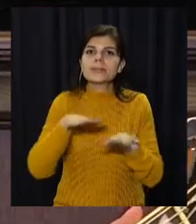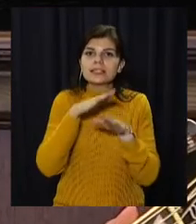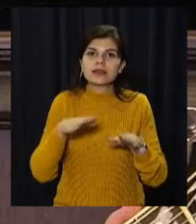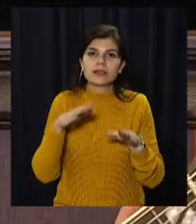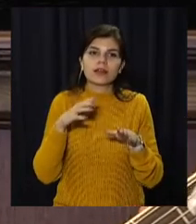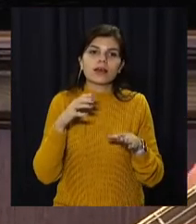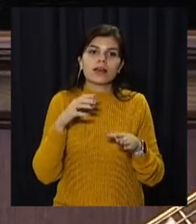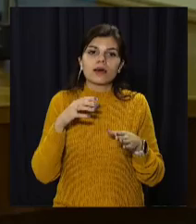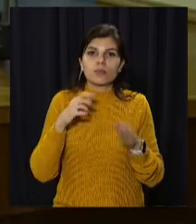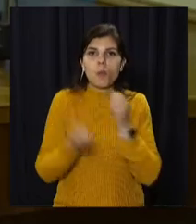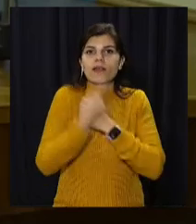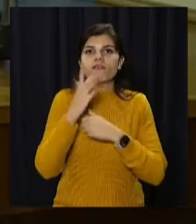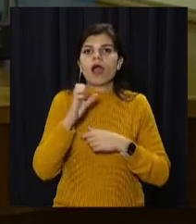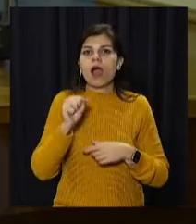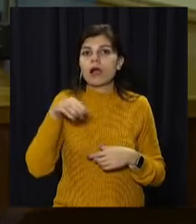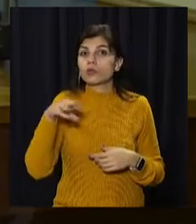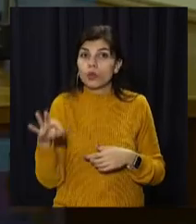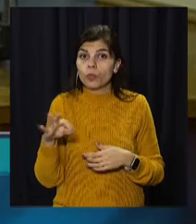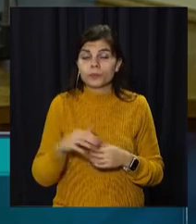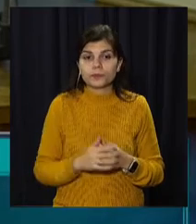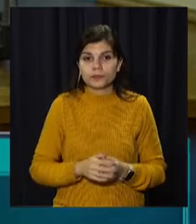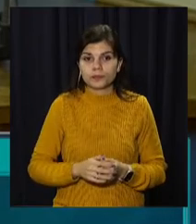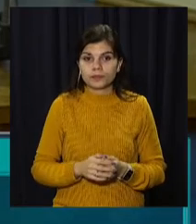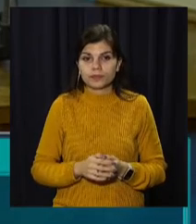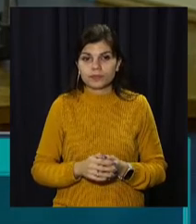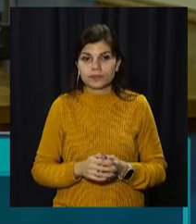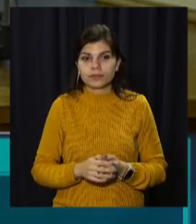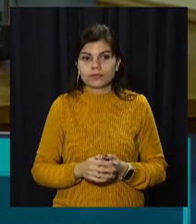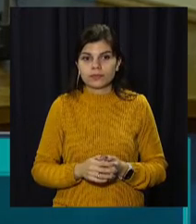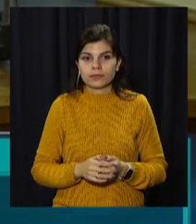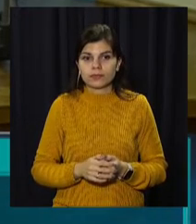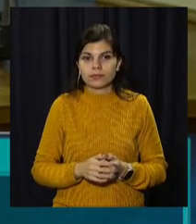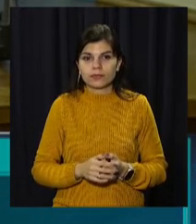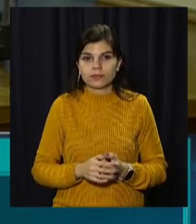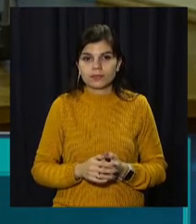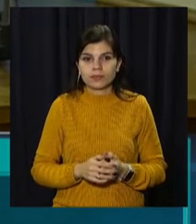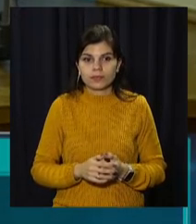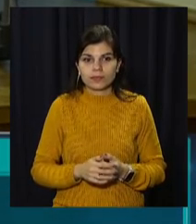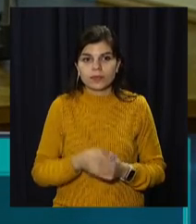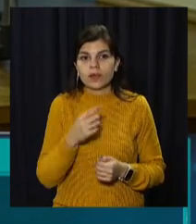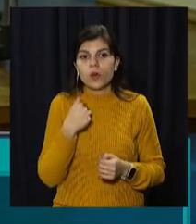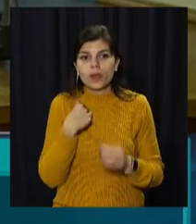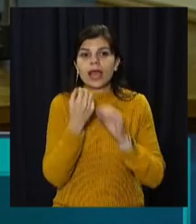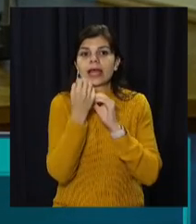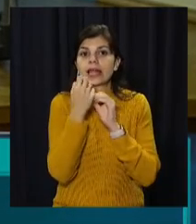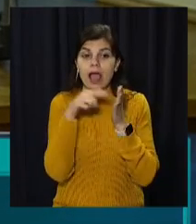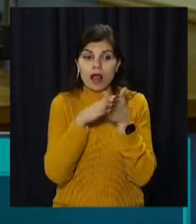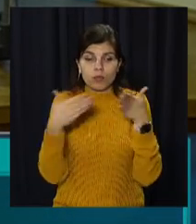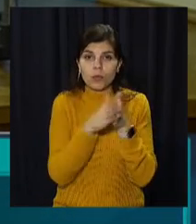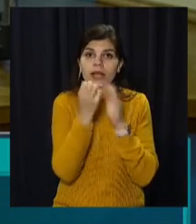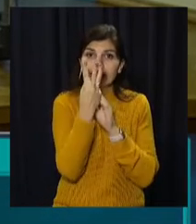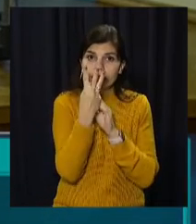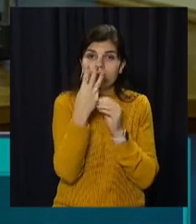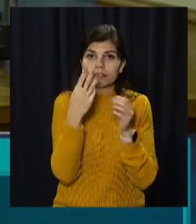пісні «Народжені в АТО». В альбомі 13 пісень, вони різні – про кохання, про життя, про війну, про те, що я сама